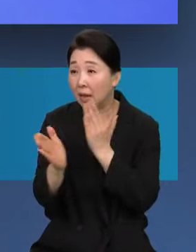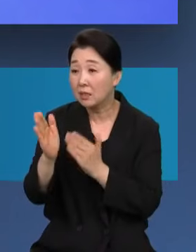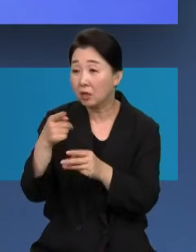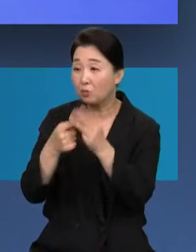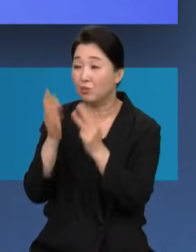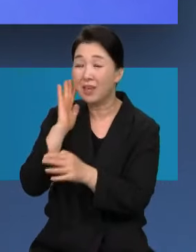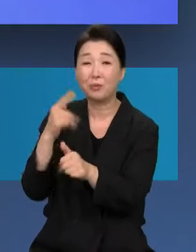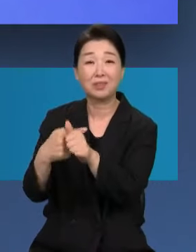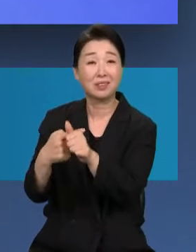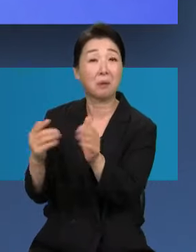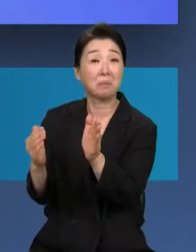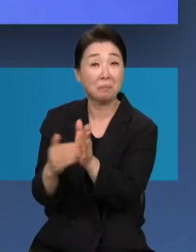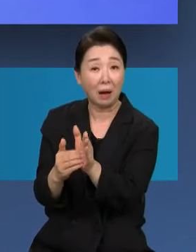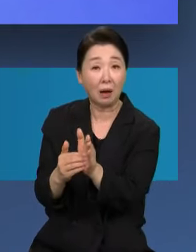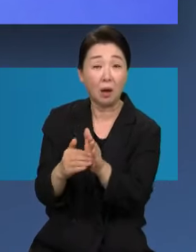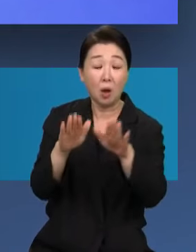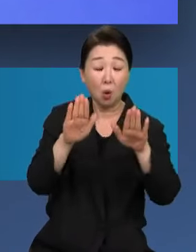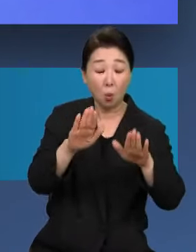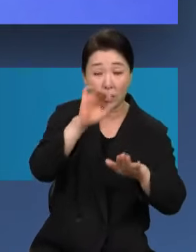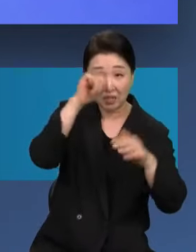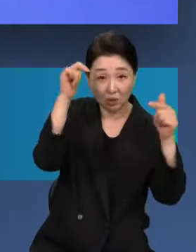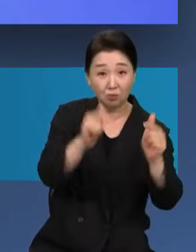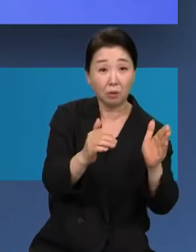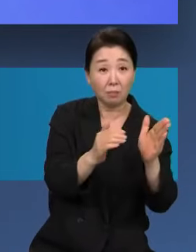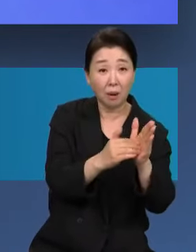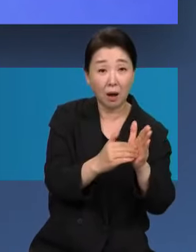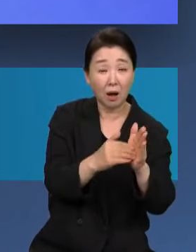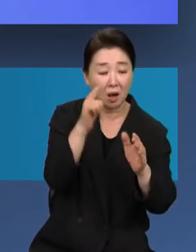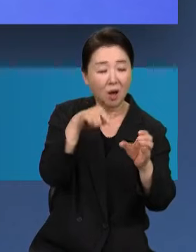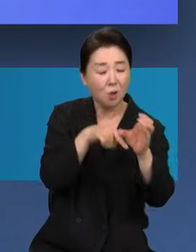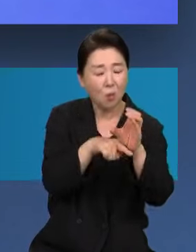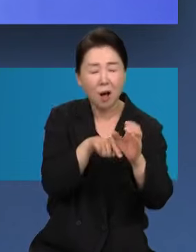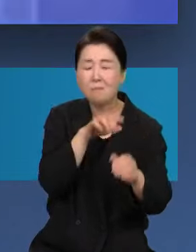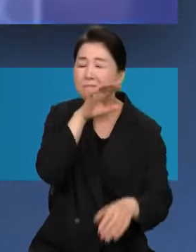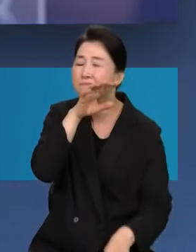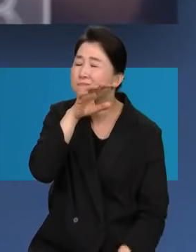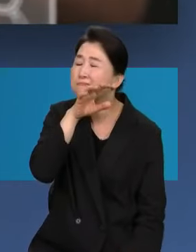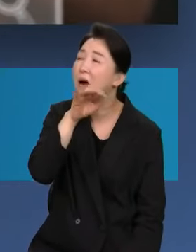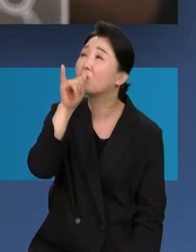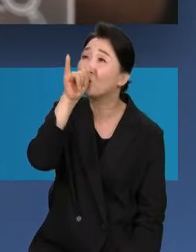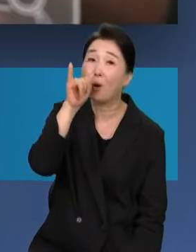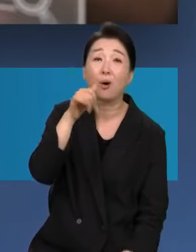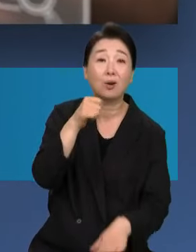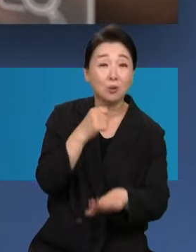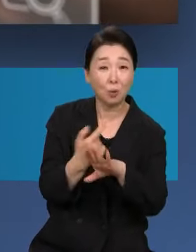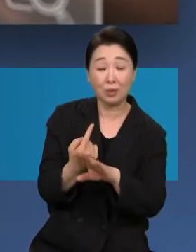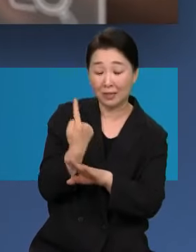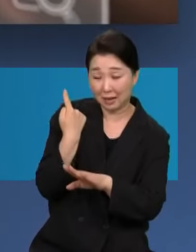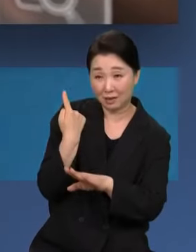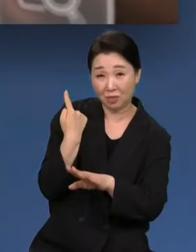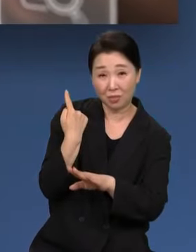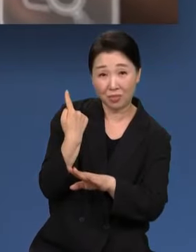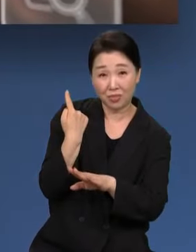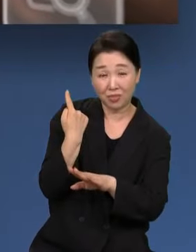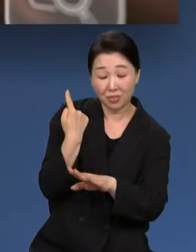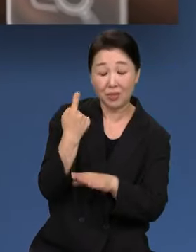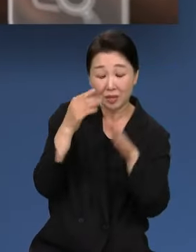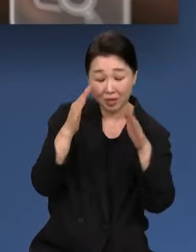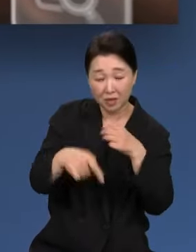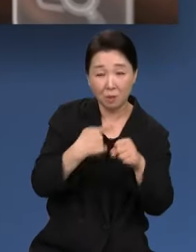지적에 올해 예산을 대폭 삭감했기 반발이 계속되자 1년 만에 지난의 수준으로 복구한 겁니다